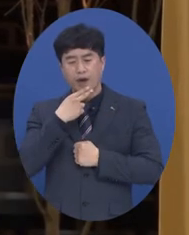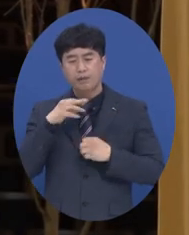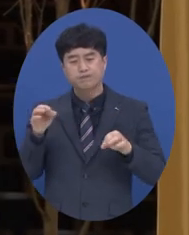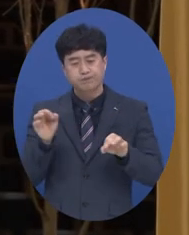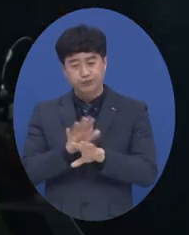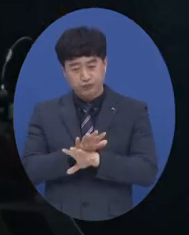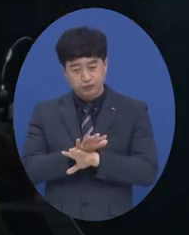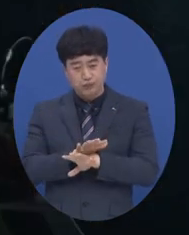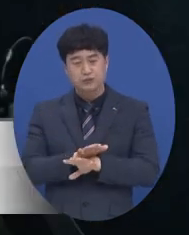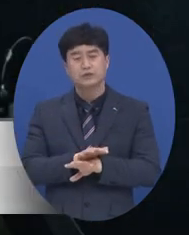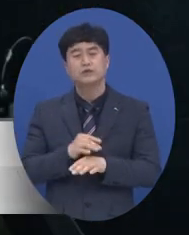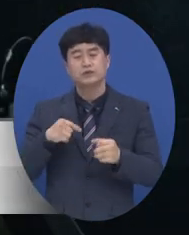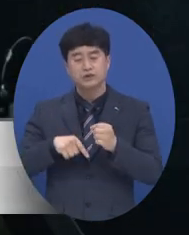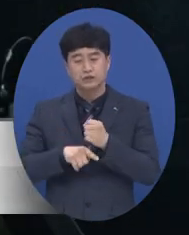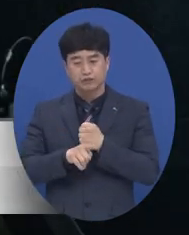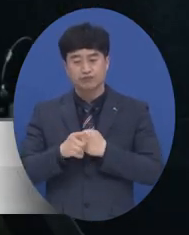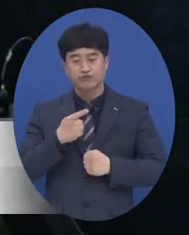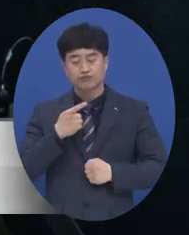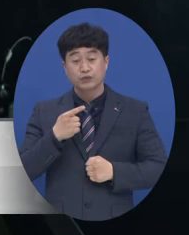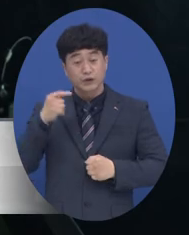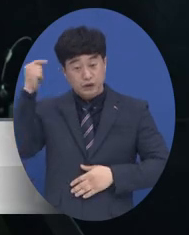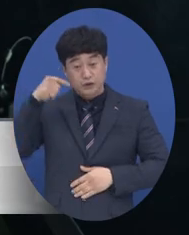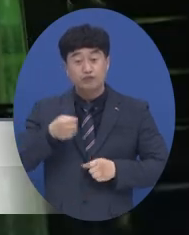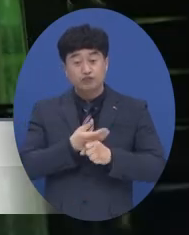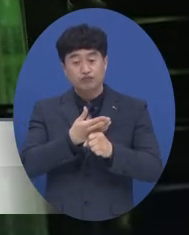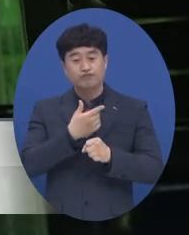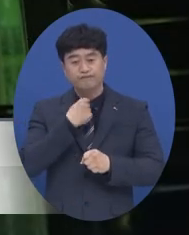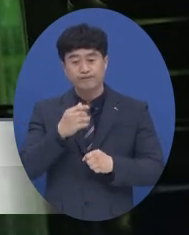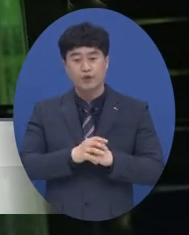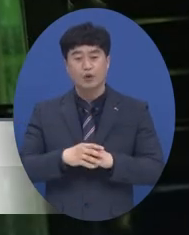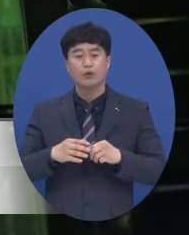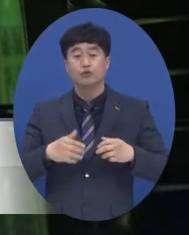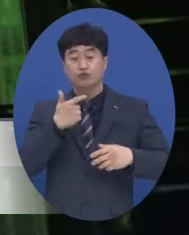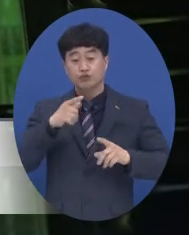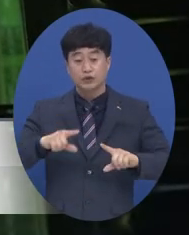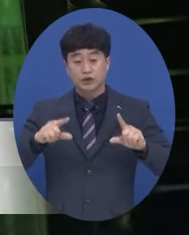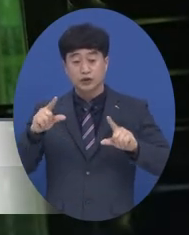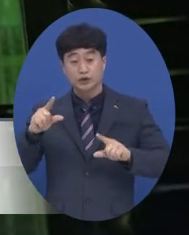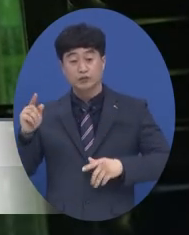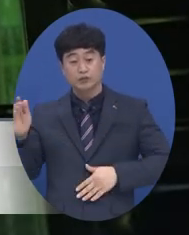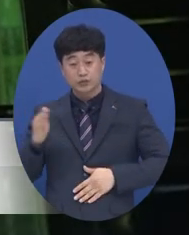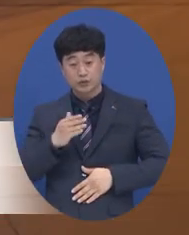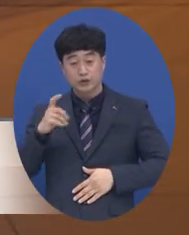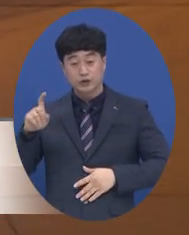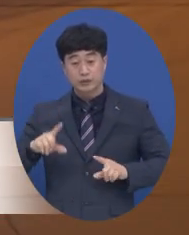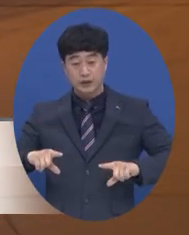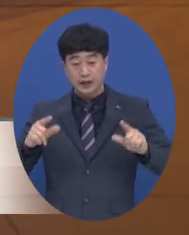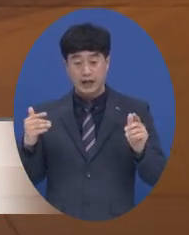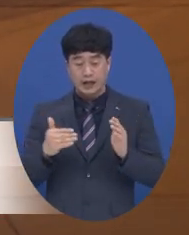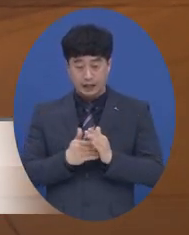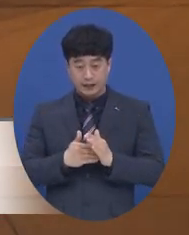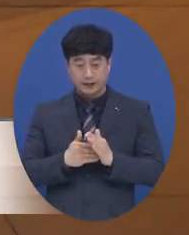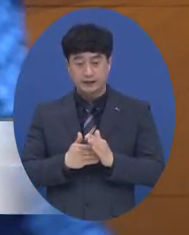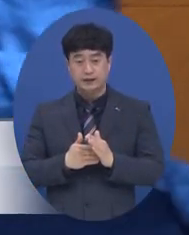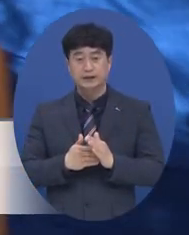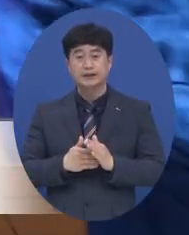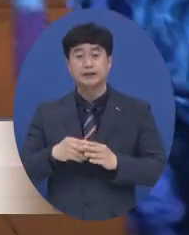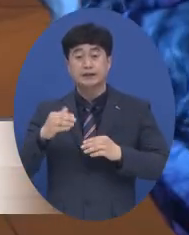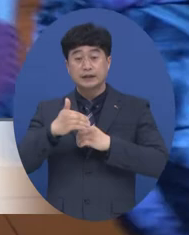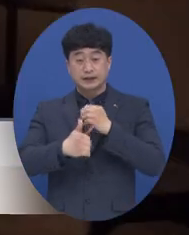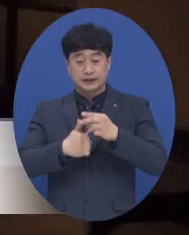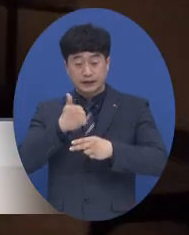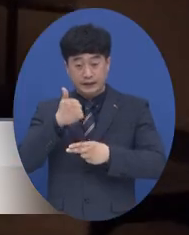주고 싶었던 것 같습니다. 오는 6일부터 경기아트센터 대극장에서 막을 여는 연극 신의 막내딸 아네모네는